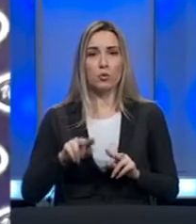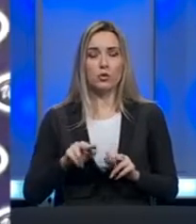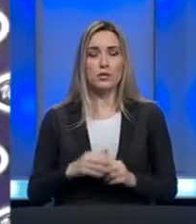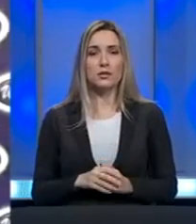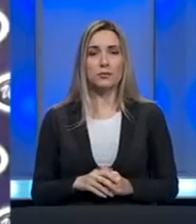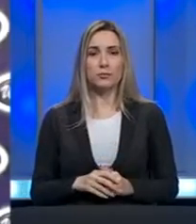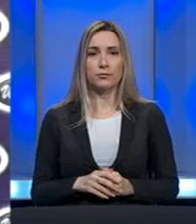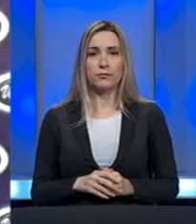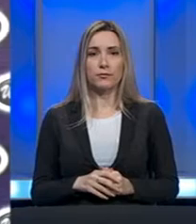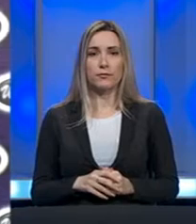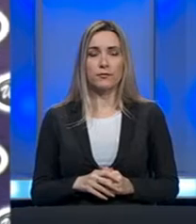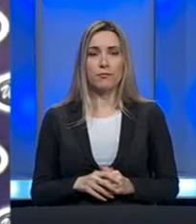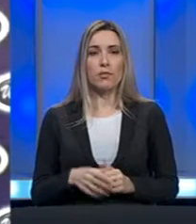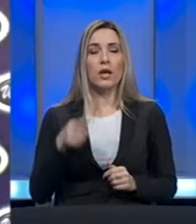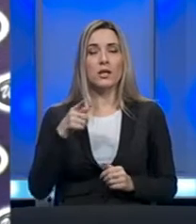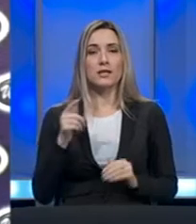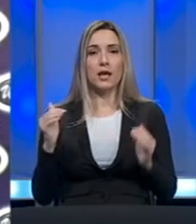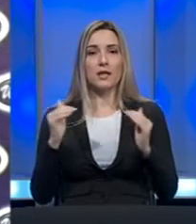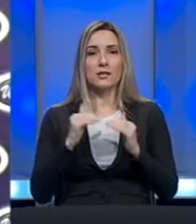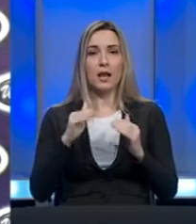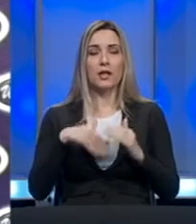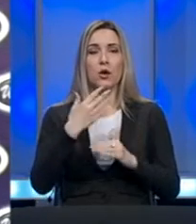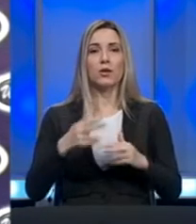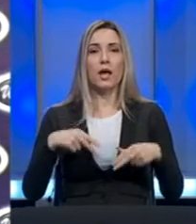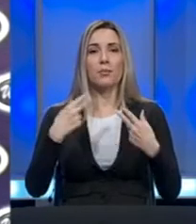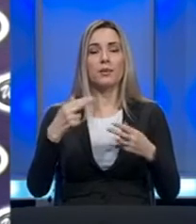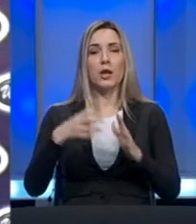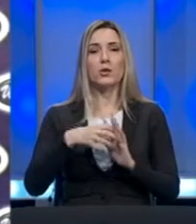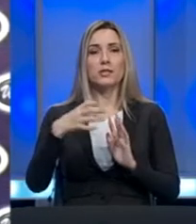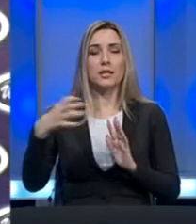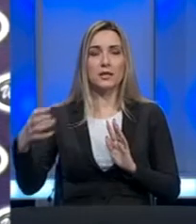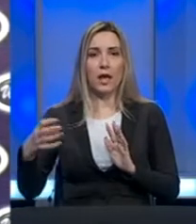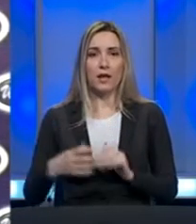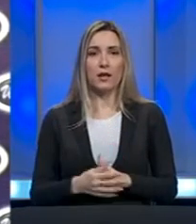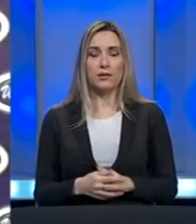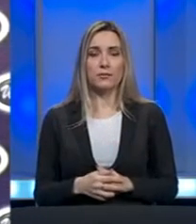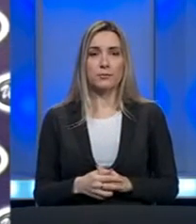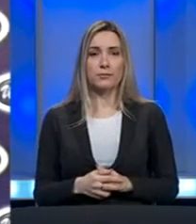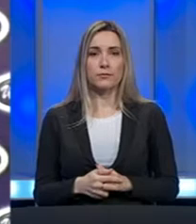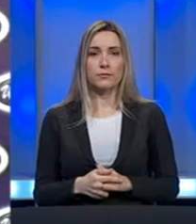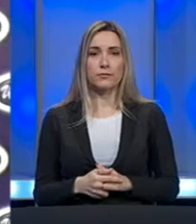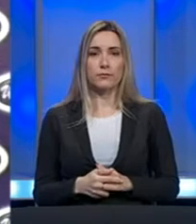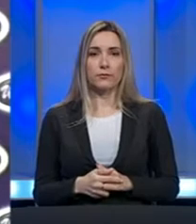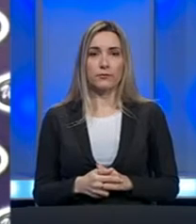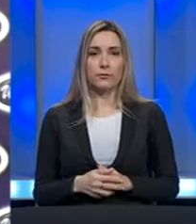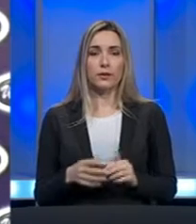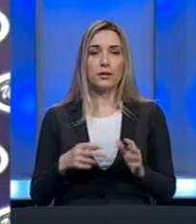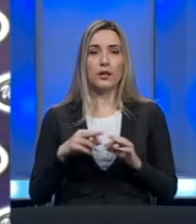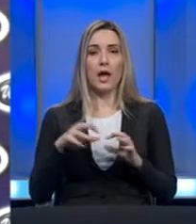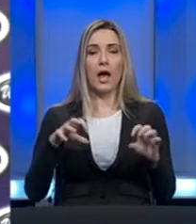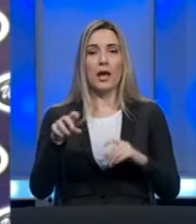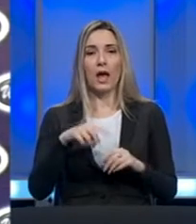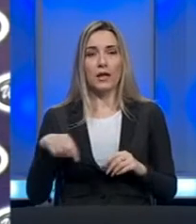da se taj sklad onda prenosi dalje i na radnike,